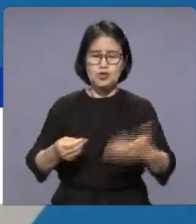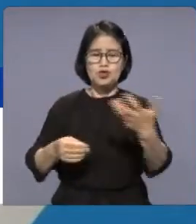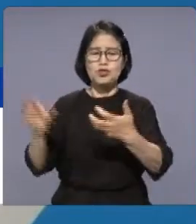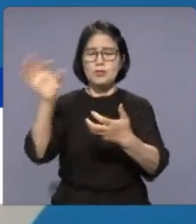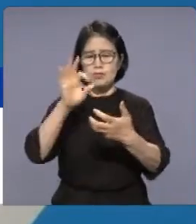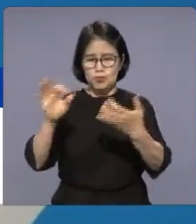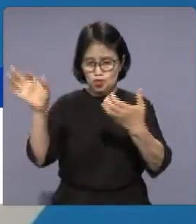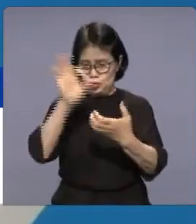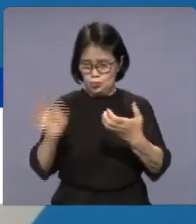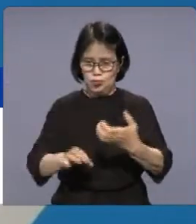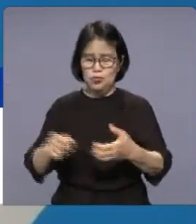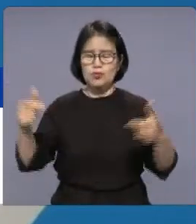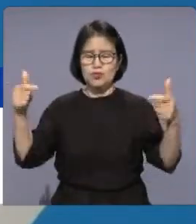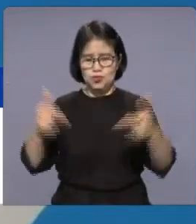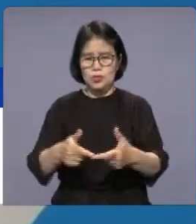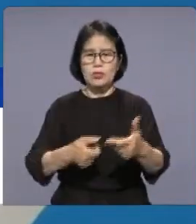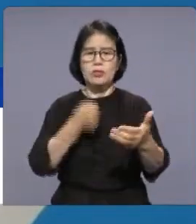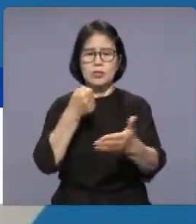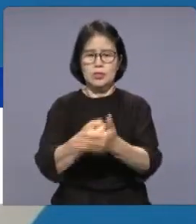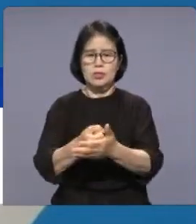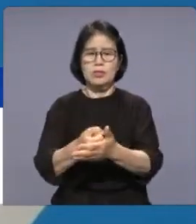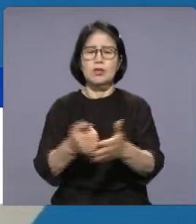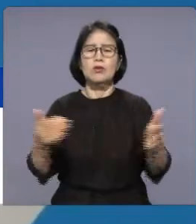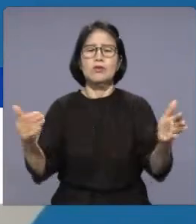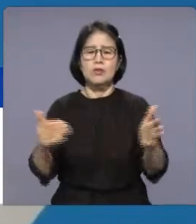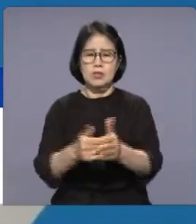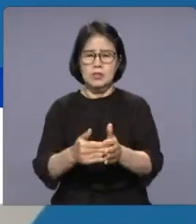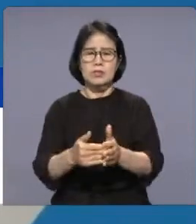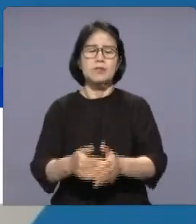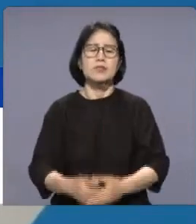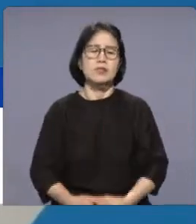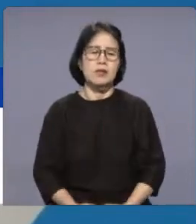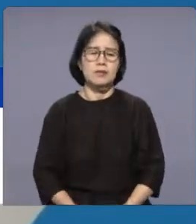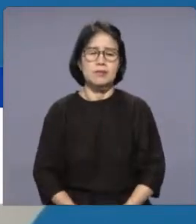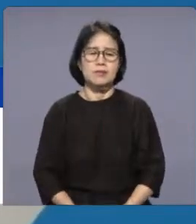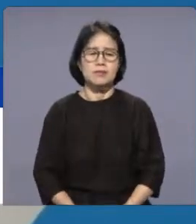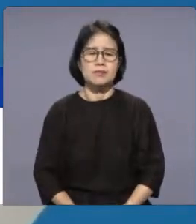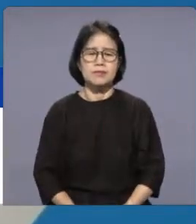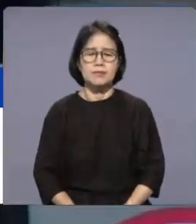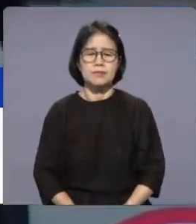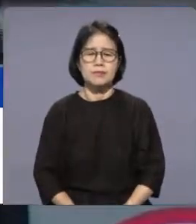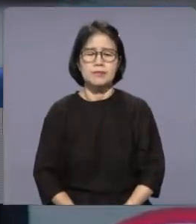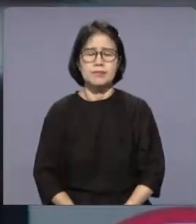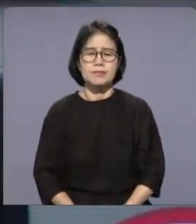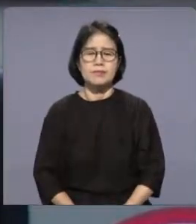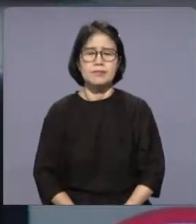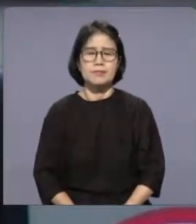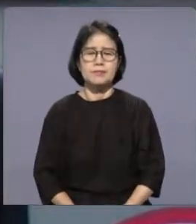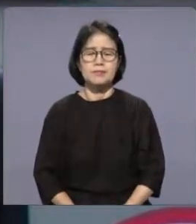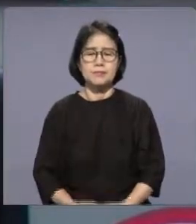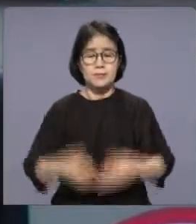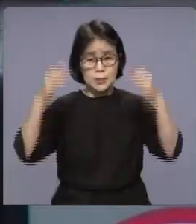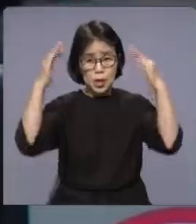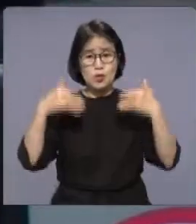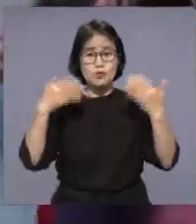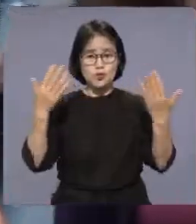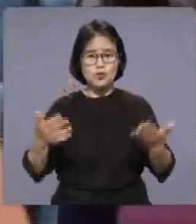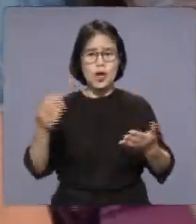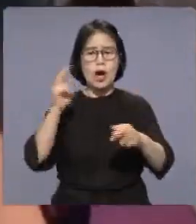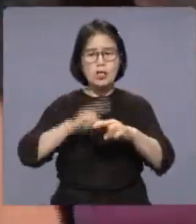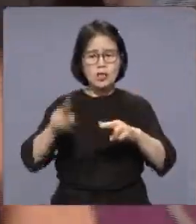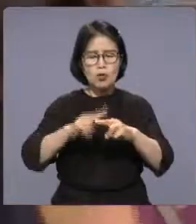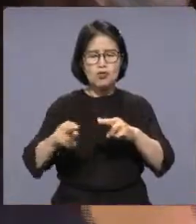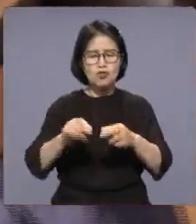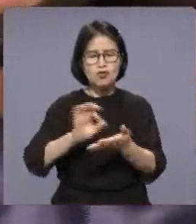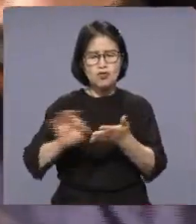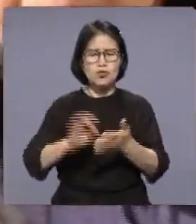of Russian oil imports to the European Union by the end of the year. 여름 휴가철 석유 수요가 크게